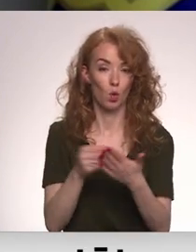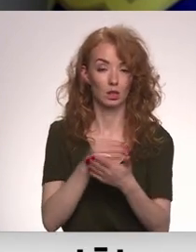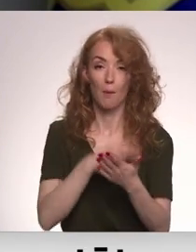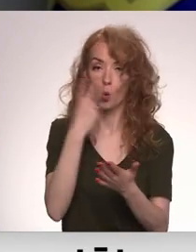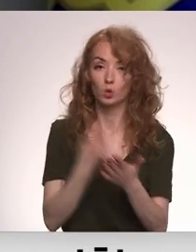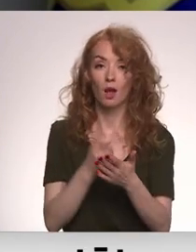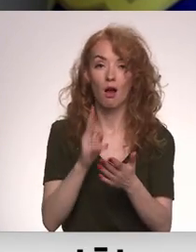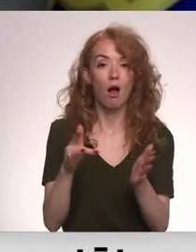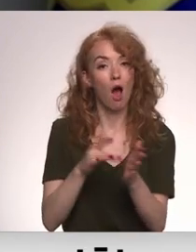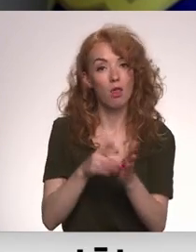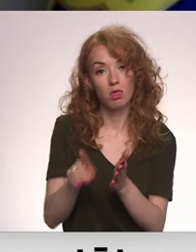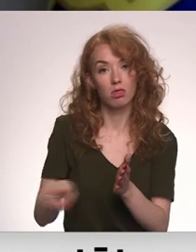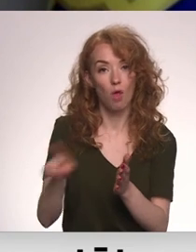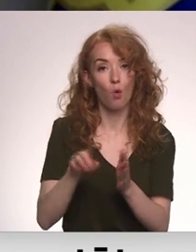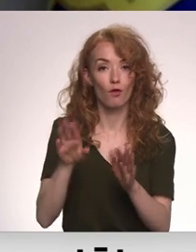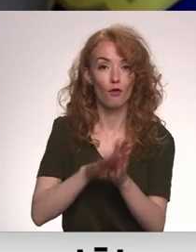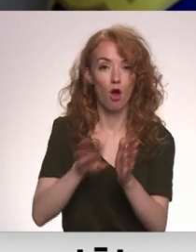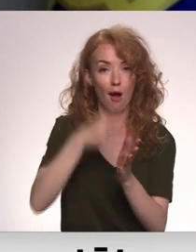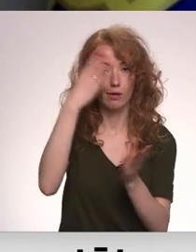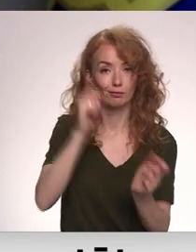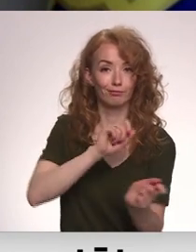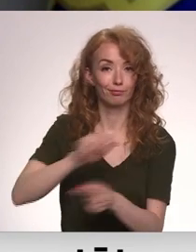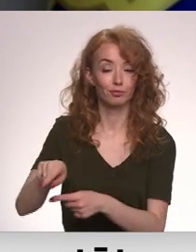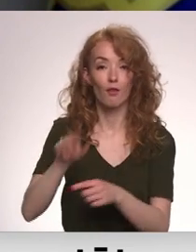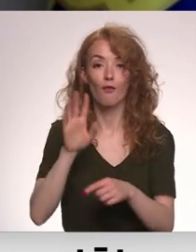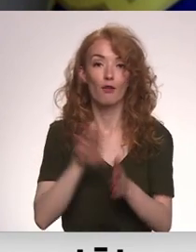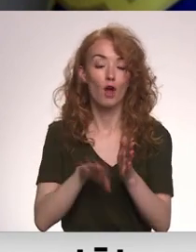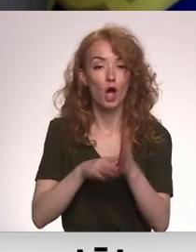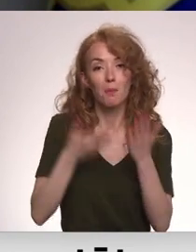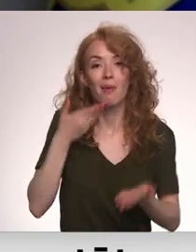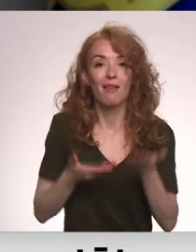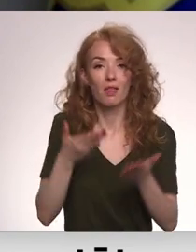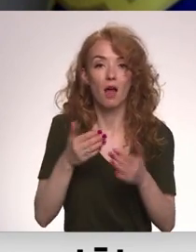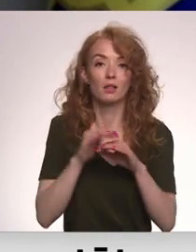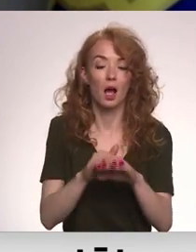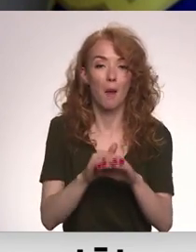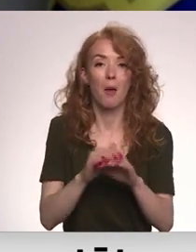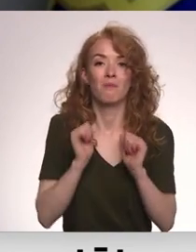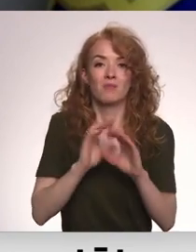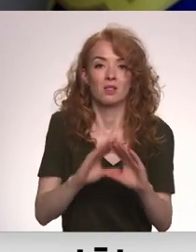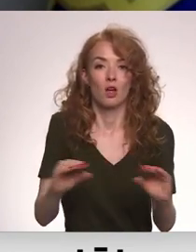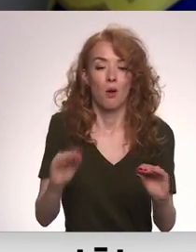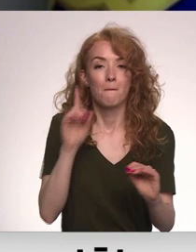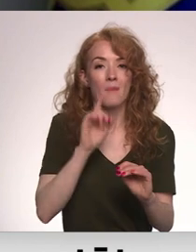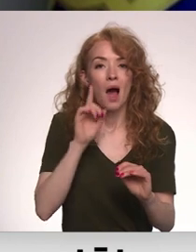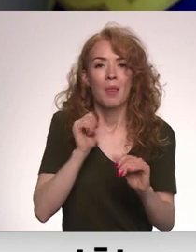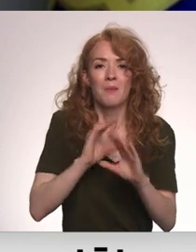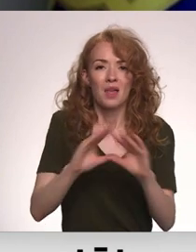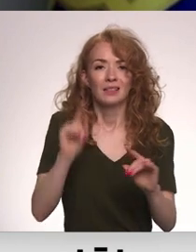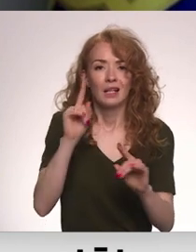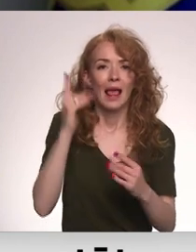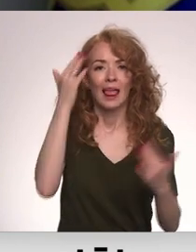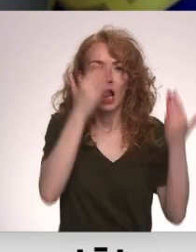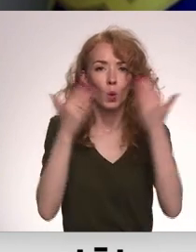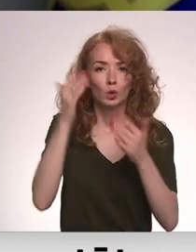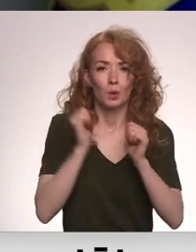par kādu tautu varētu vienkārši aizmirst, ka varētu mēģināt, lai mēģinātu saglabāt mieru. Lai pagaidu miers, lai tikai ilūzija miers,